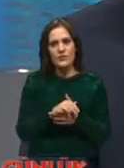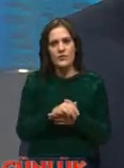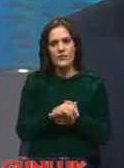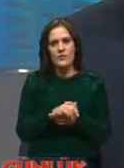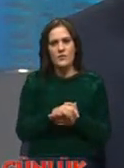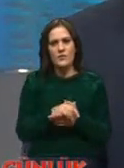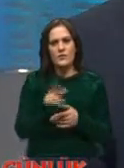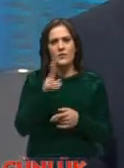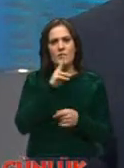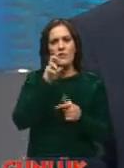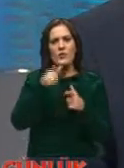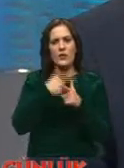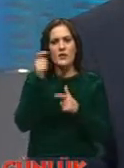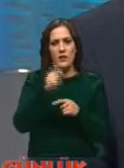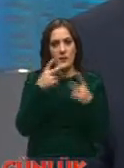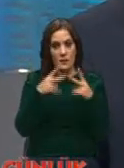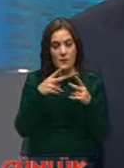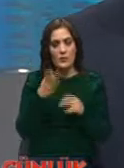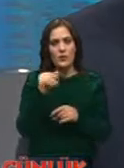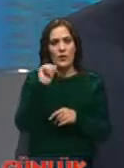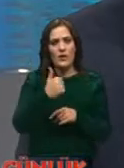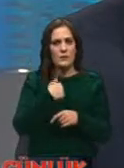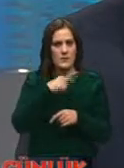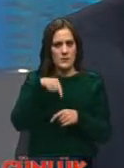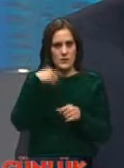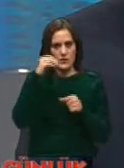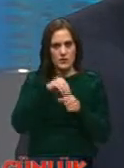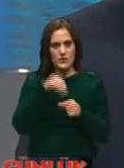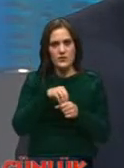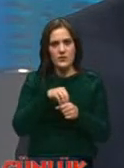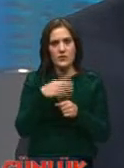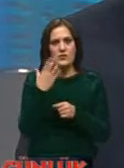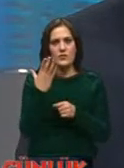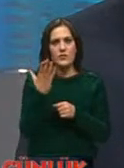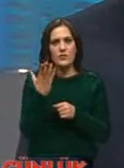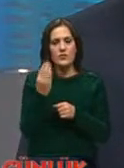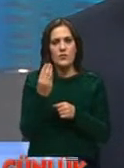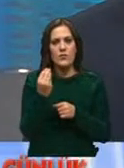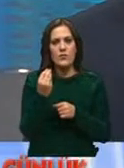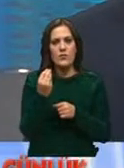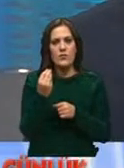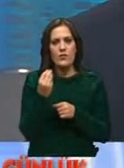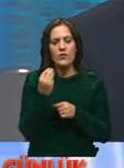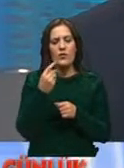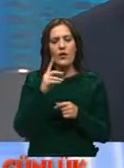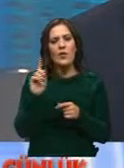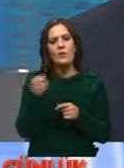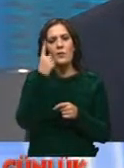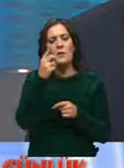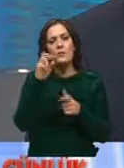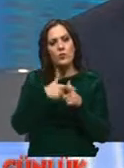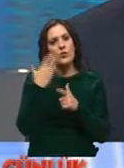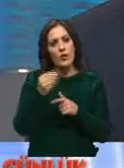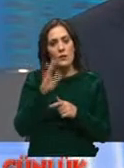hani sonuçta projenin yapılabilirliği çok önemli bizim için. Hani çok böyle uçuk kaçık bir proje de